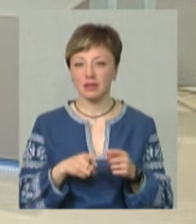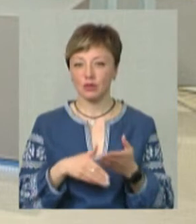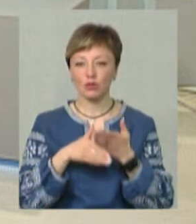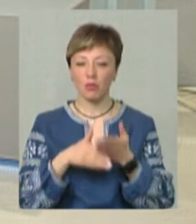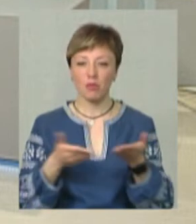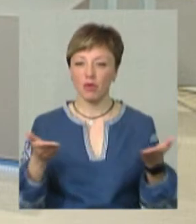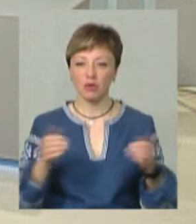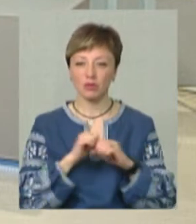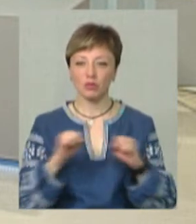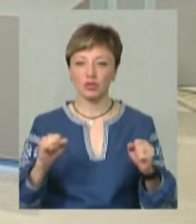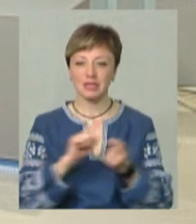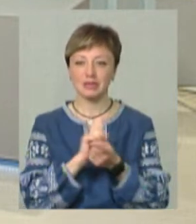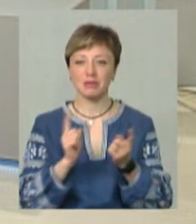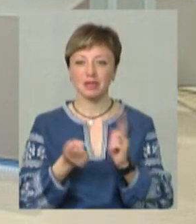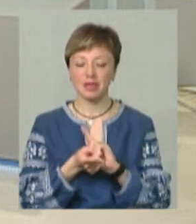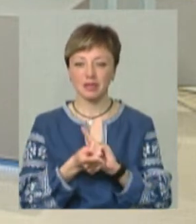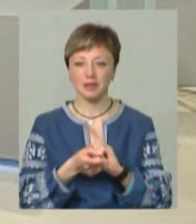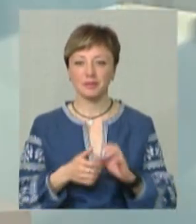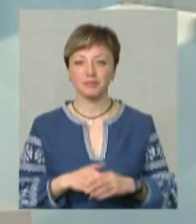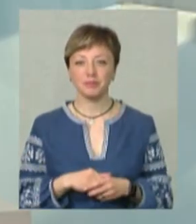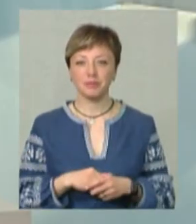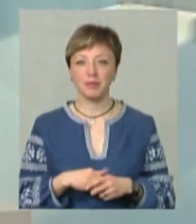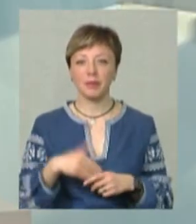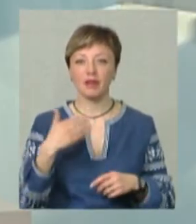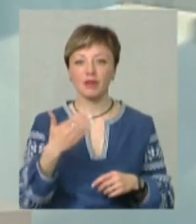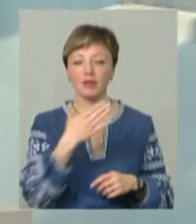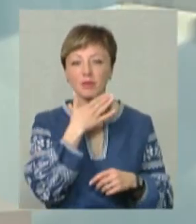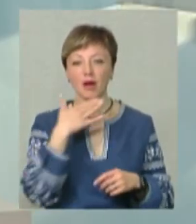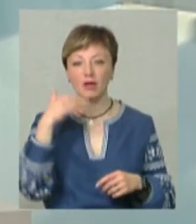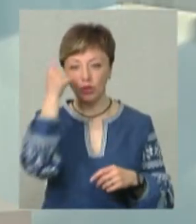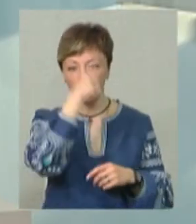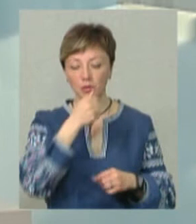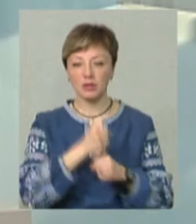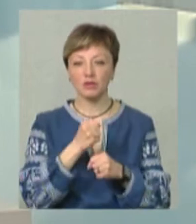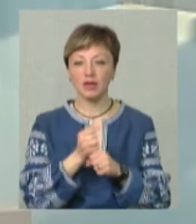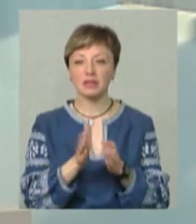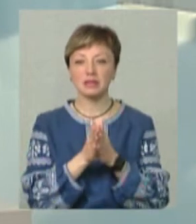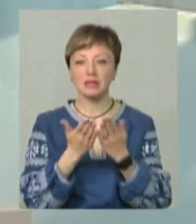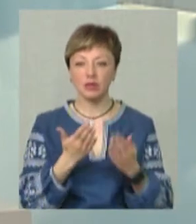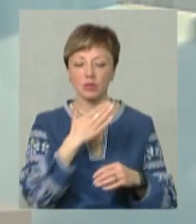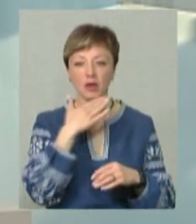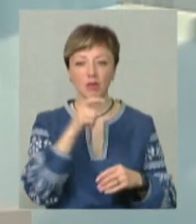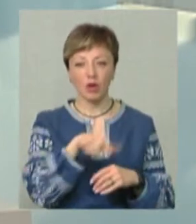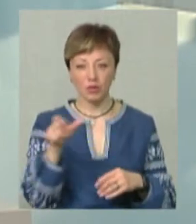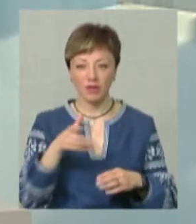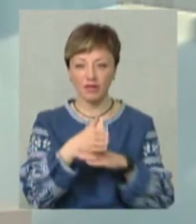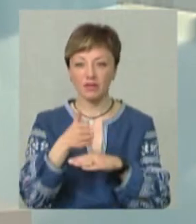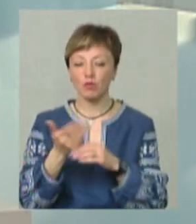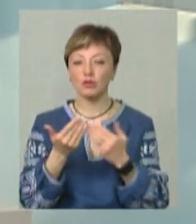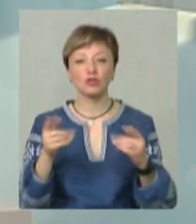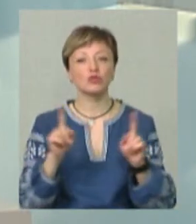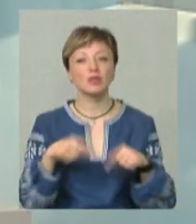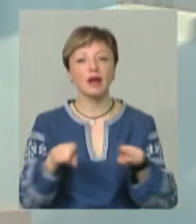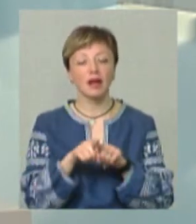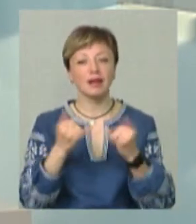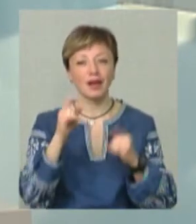допомогло, тому що не можна змінити. От ви стільки років працювали над книгою, спілкувалися з багатьма людьми, відвідали багато музеїв. Що все-таки